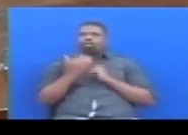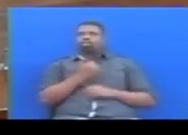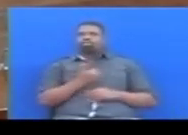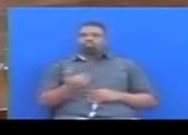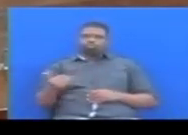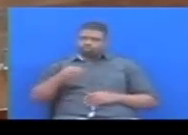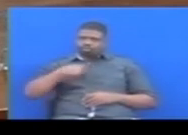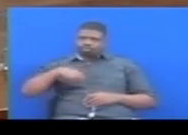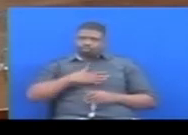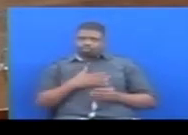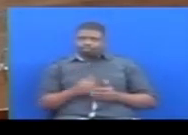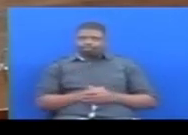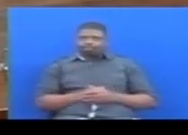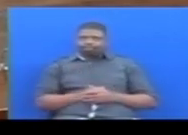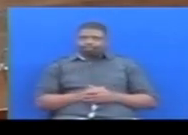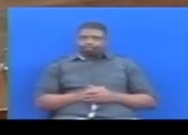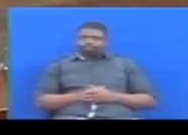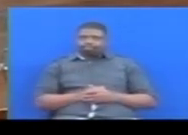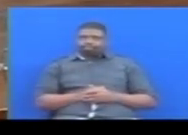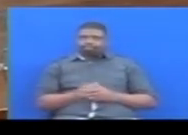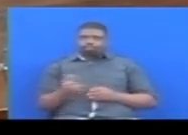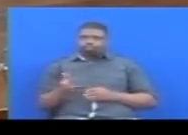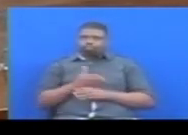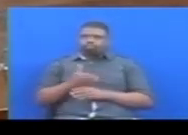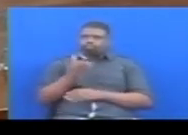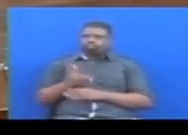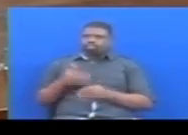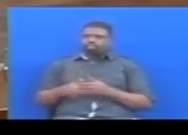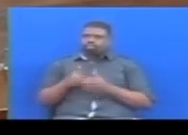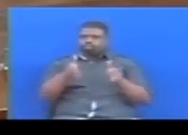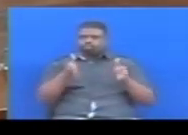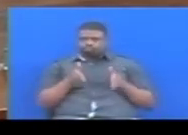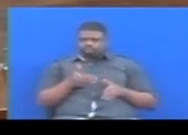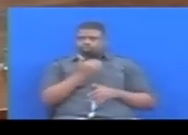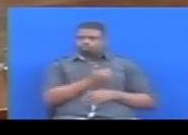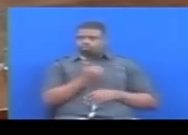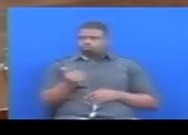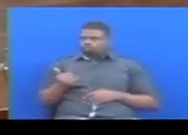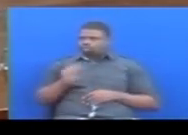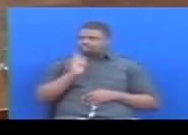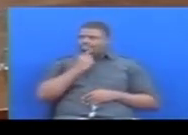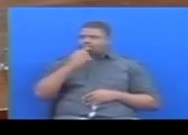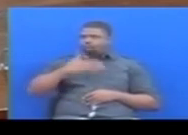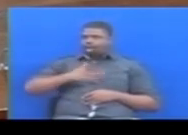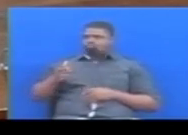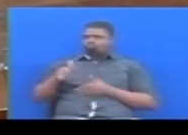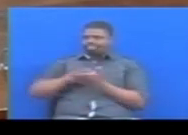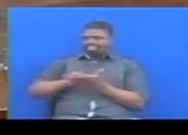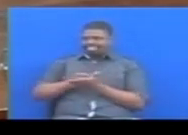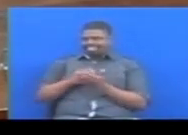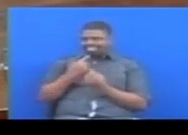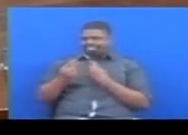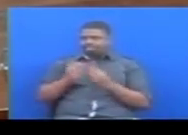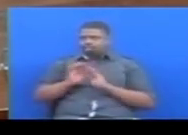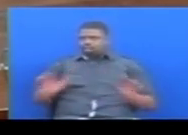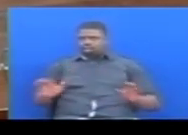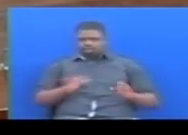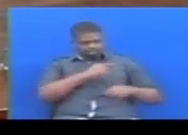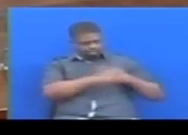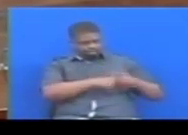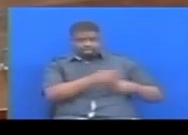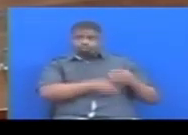wetu. Kuhusiana na ujenzi wa wodi ya watoto, kama nilivyosema katika jibu langu la msingi, hii tutaendelea kulijenga